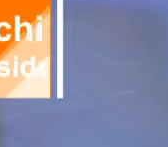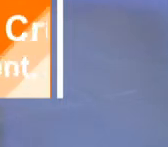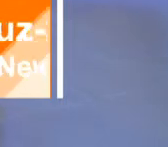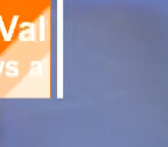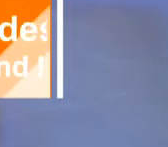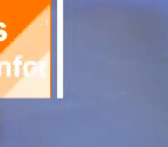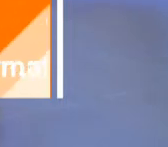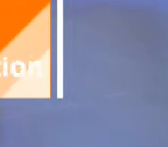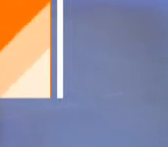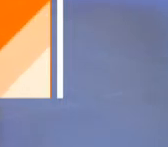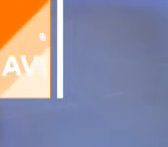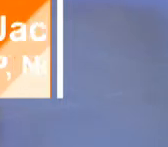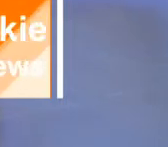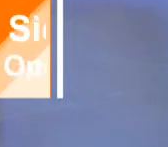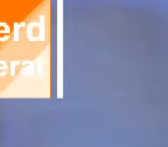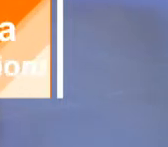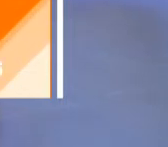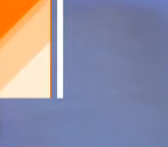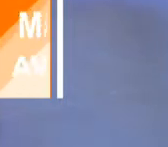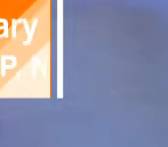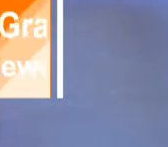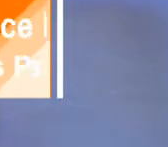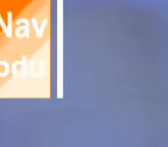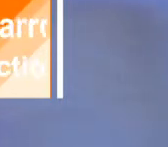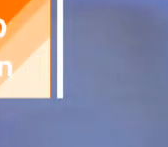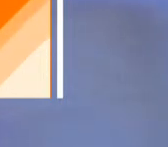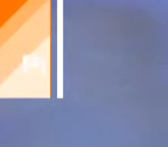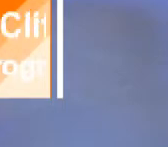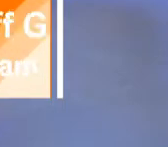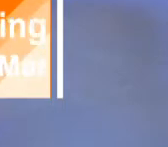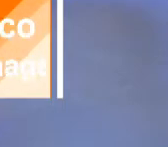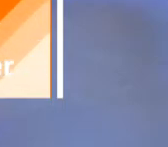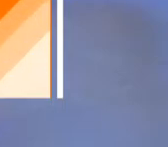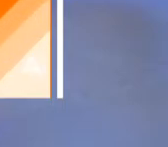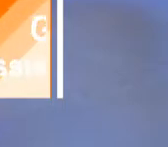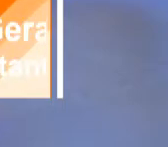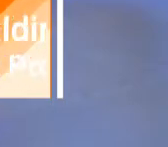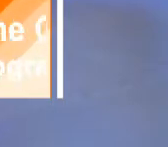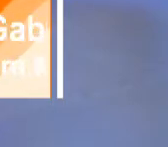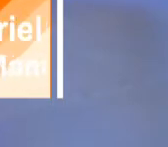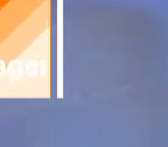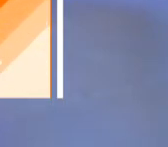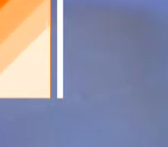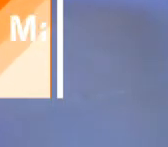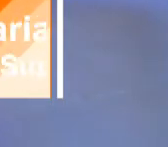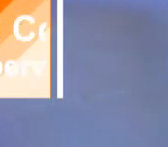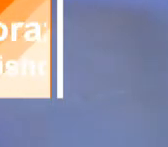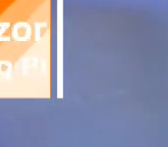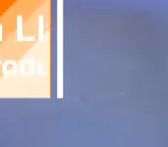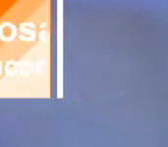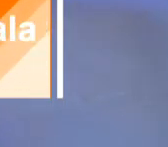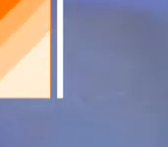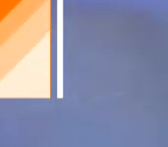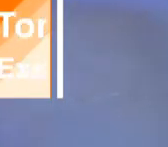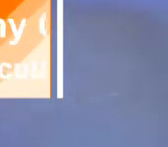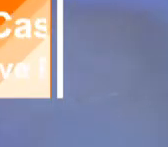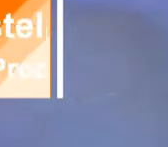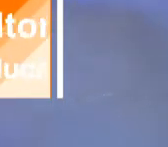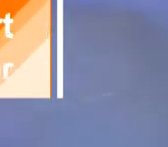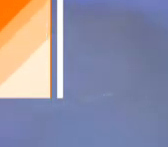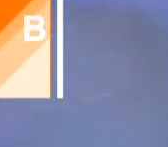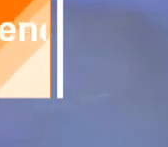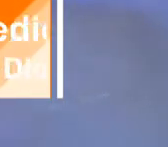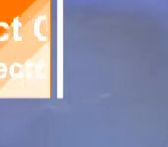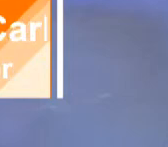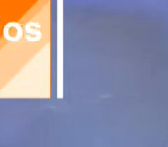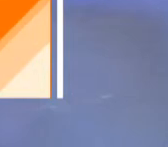ulo, minsan pa nga yung iba nagpapakamatay. So wag na wag po nating i-stress din ang mga tarsier. Ang akin lang, as a